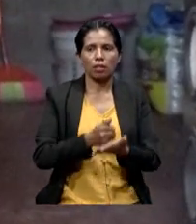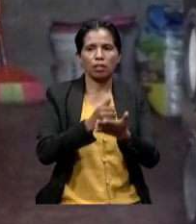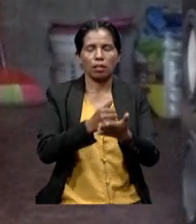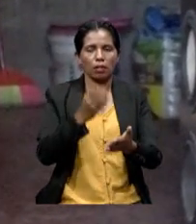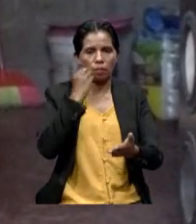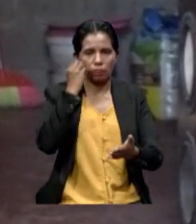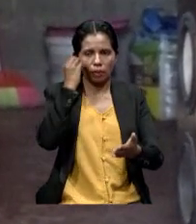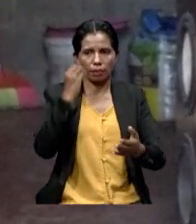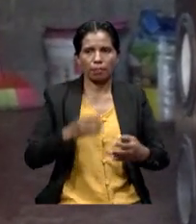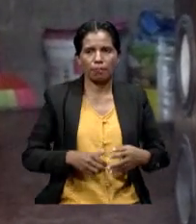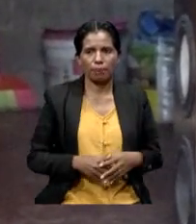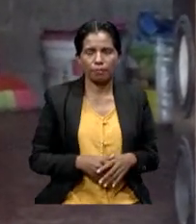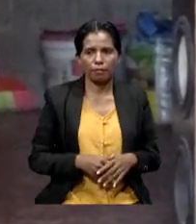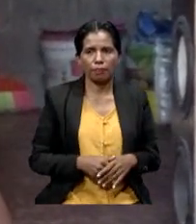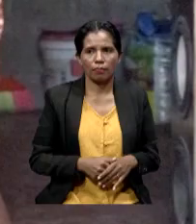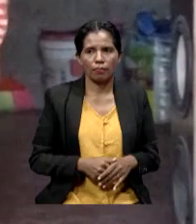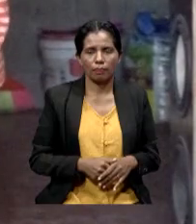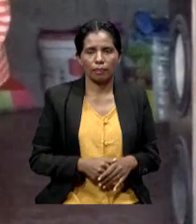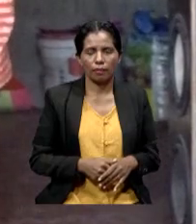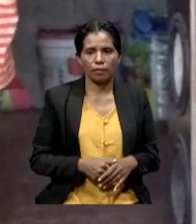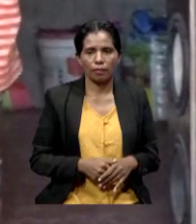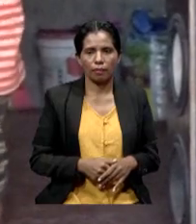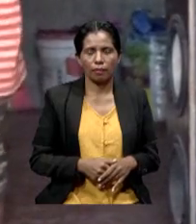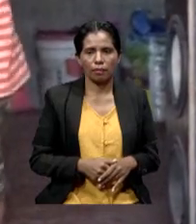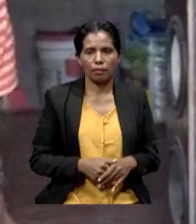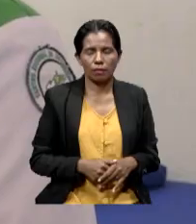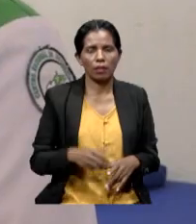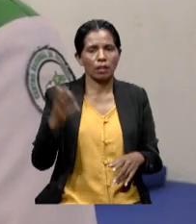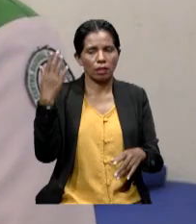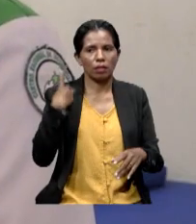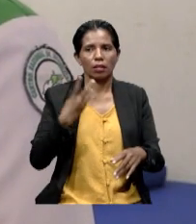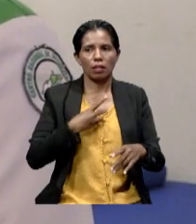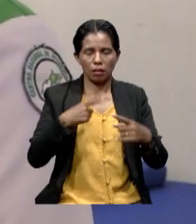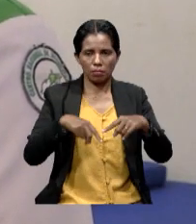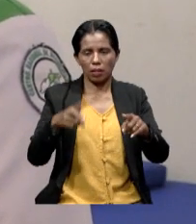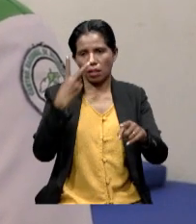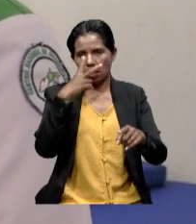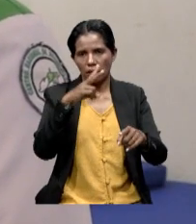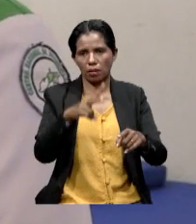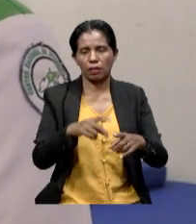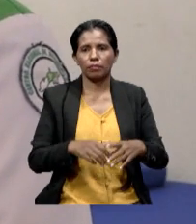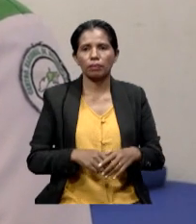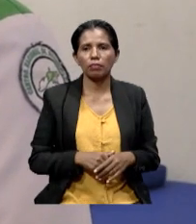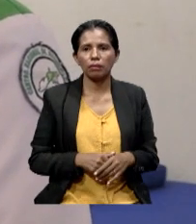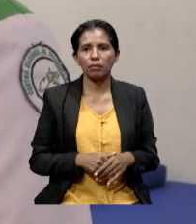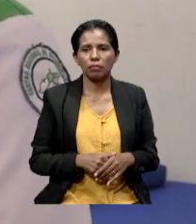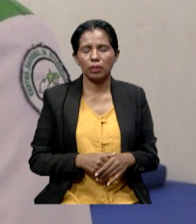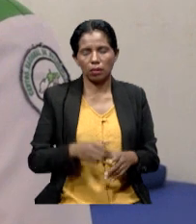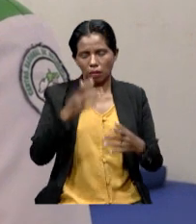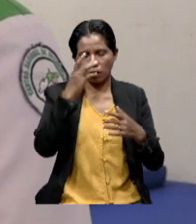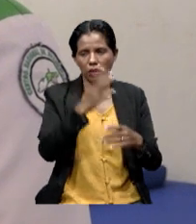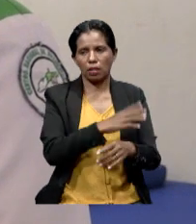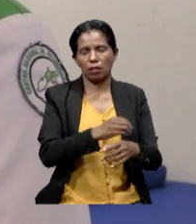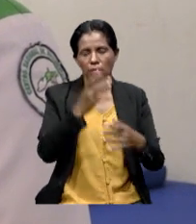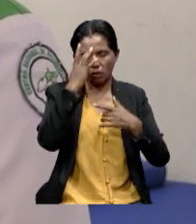uma. Ni kondisan ulu fofong ami tek mi sira bahare ni kondisan ne grave tebes